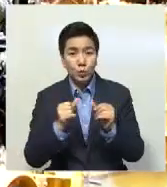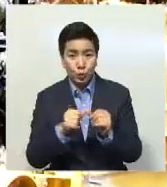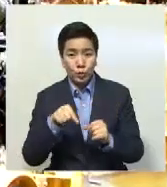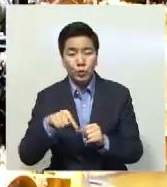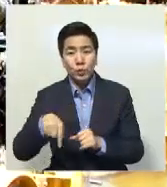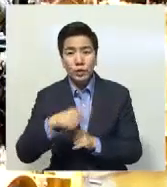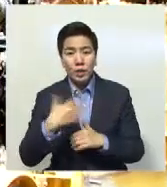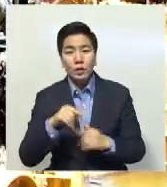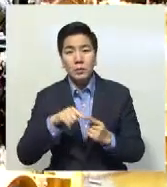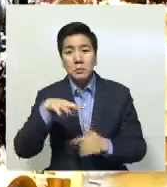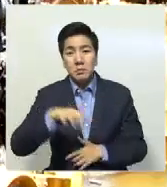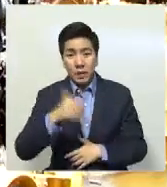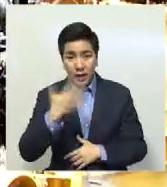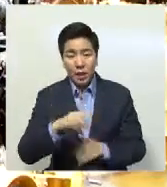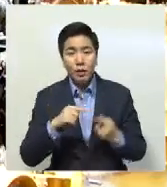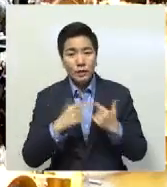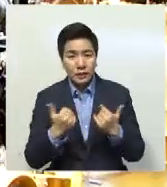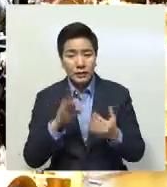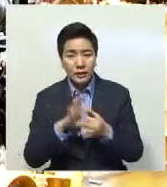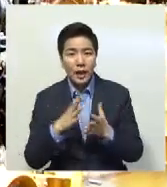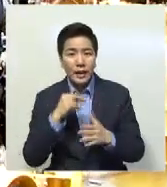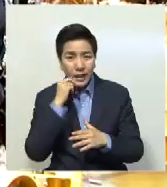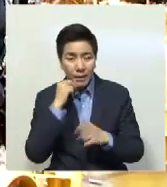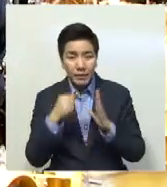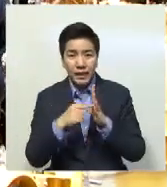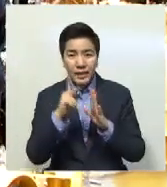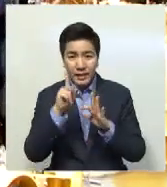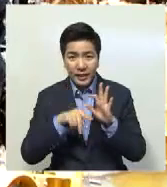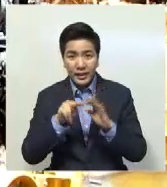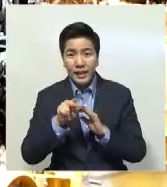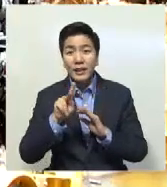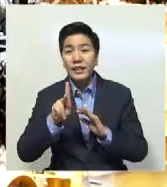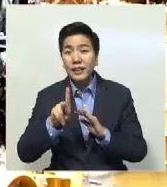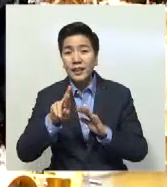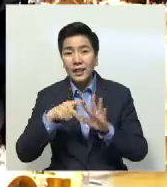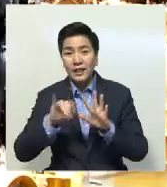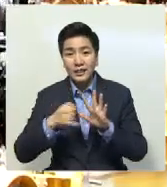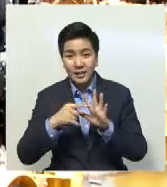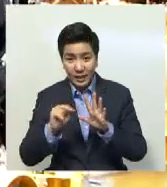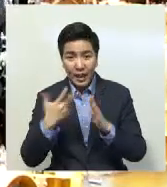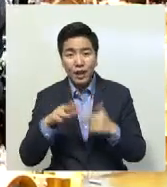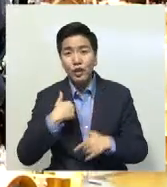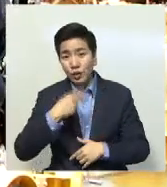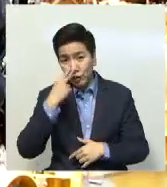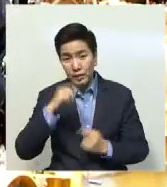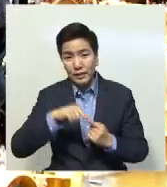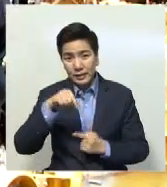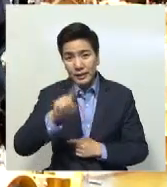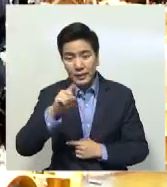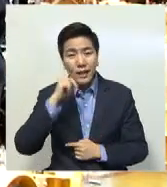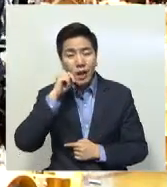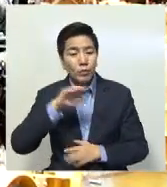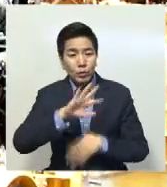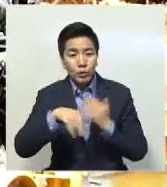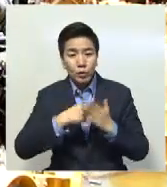นอกจากพื้นที่ในตัวเมืองพื้นที่ที่เขื่อนแก่งกระจานแล้วนะคะเราก็จะพาไปดูภาพรวมของสถานการณ์น้ำกันอีกครั้งหนึ่งนะ